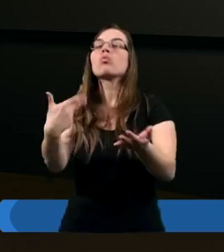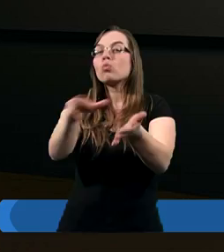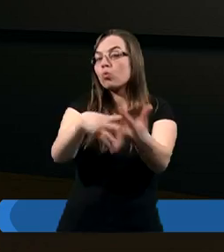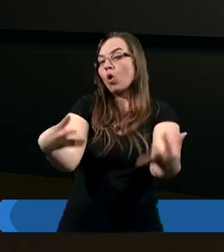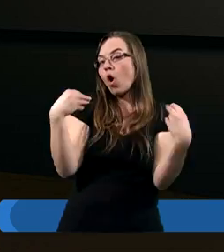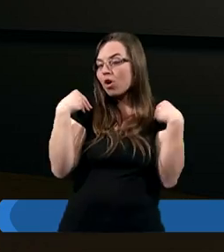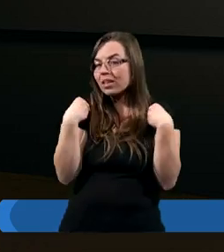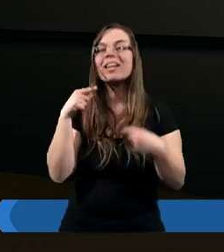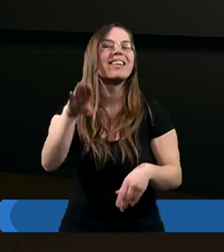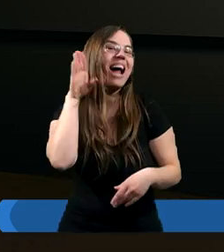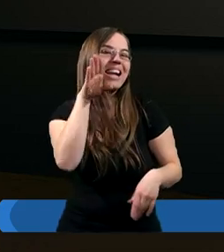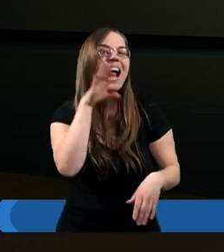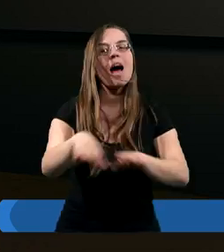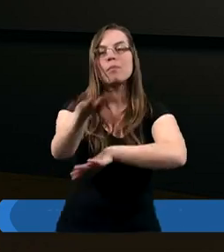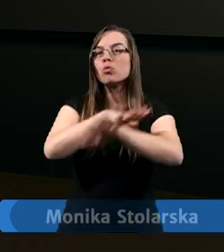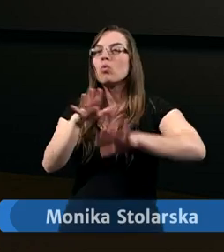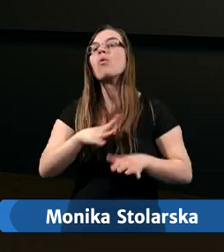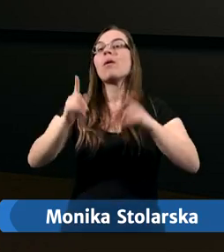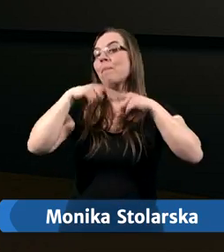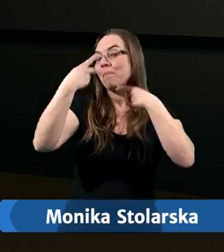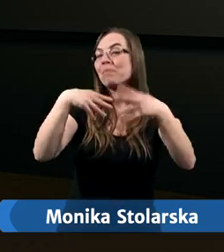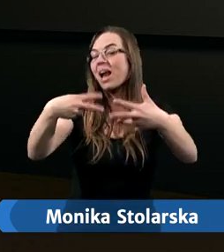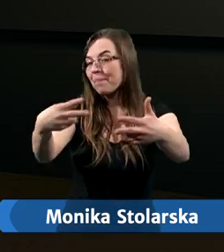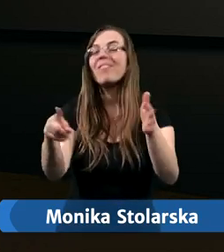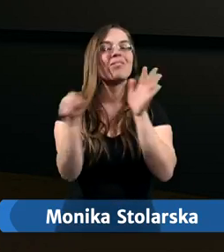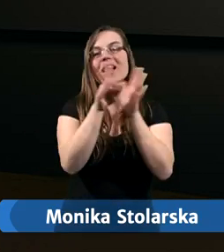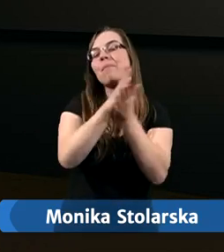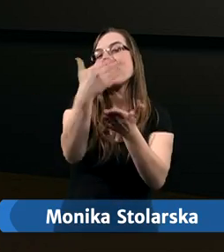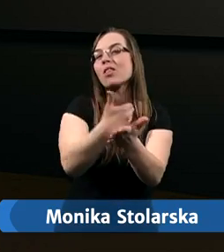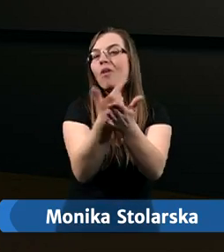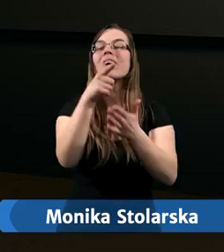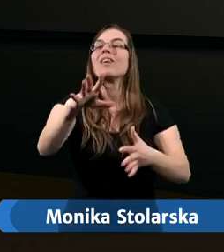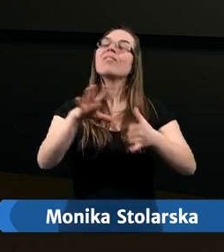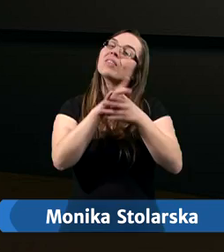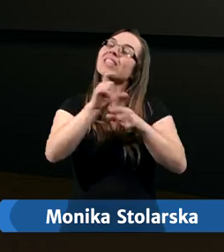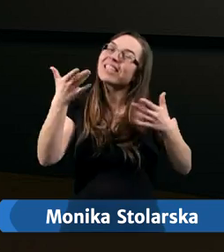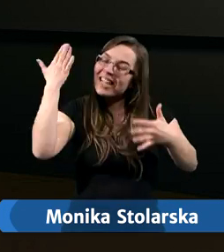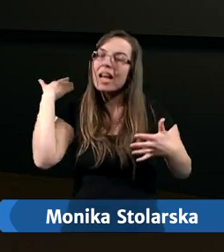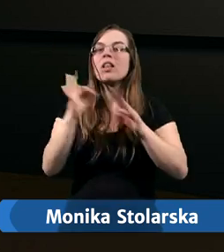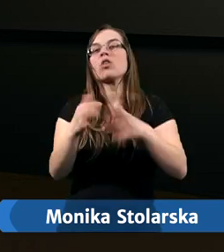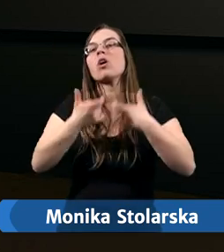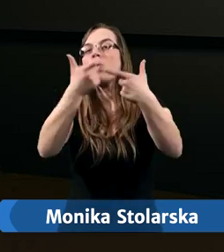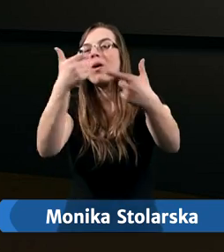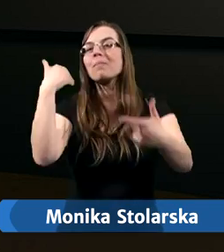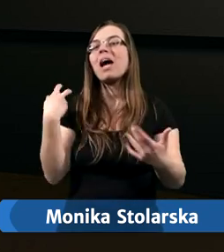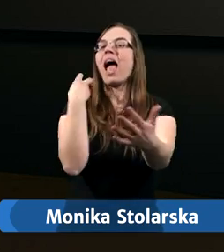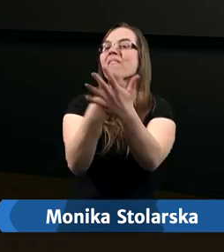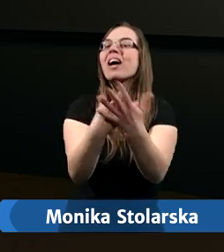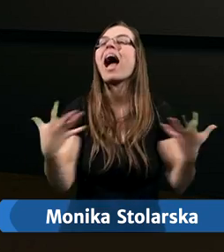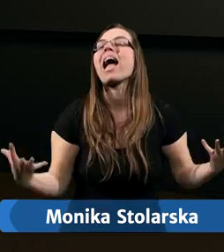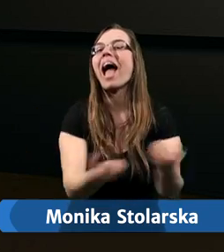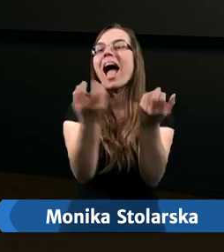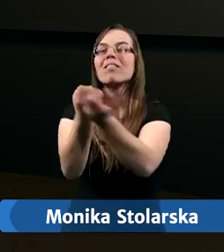otrzymali. Ten sam Duch przemawiał również przez Noego w czasach, gdy głoszona była Ewangelia